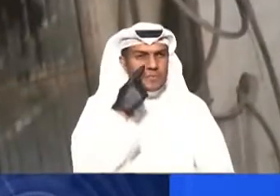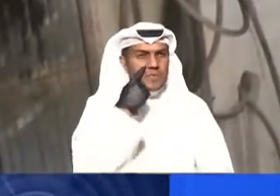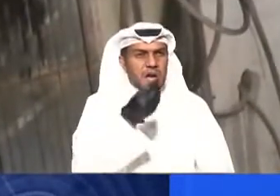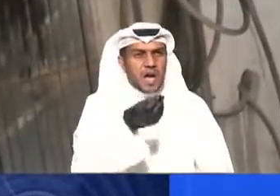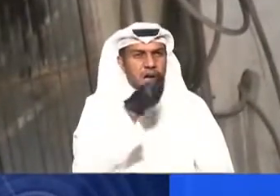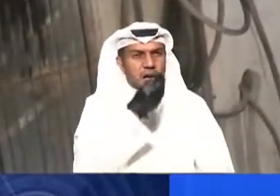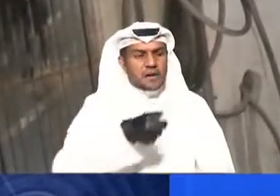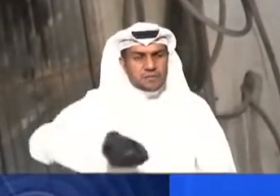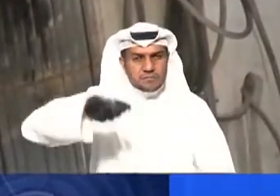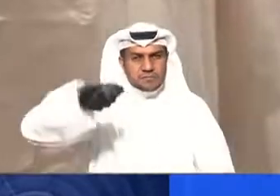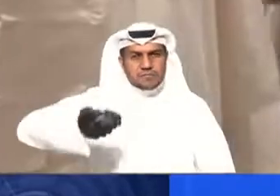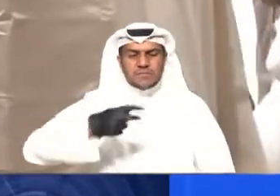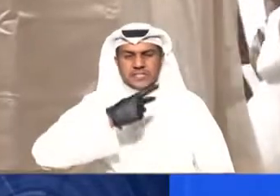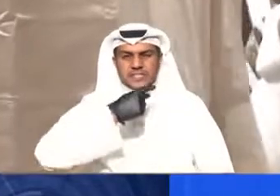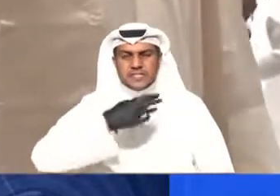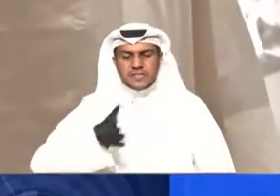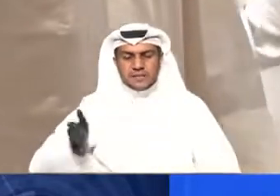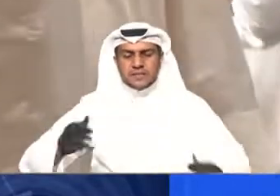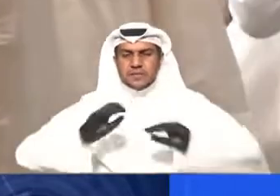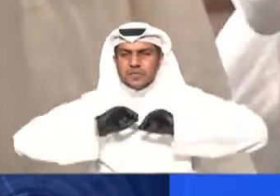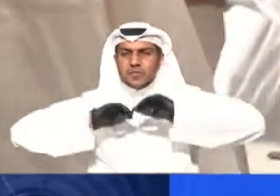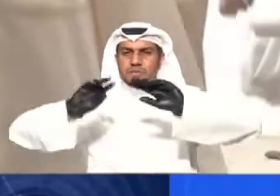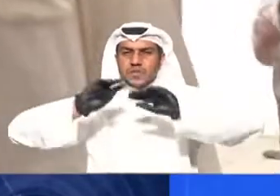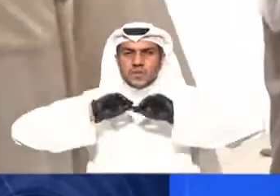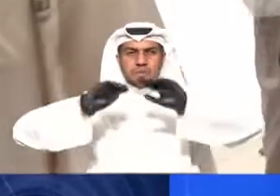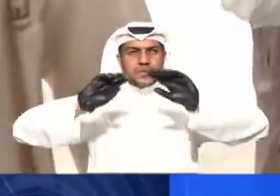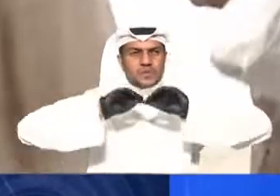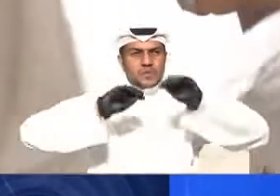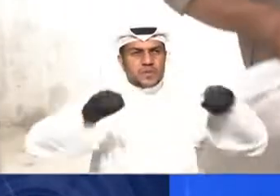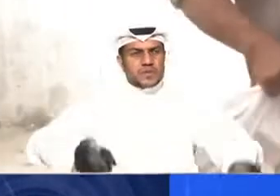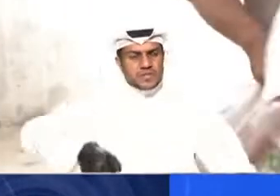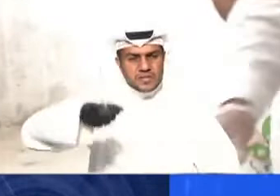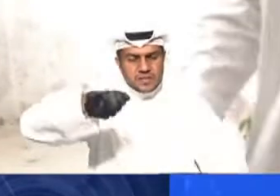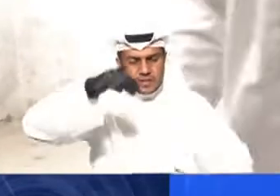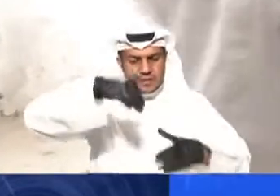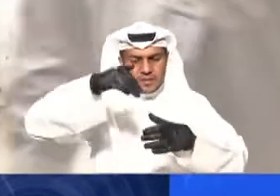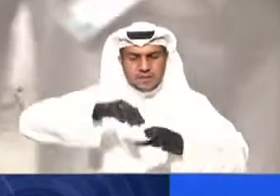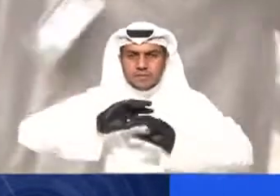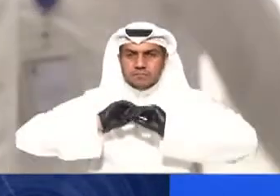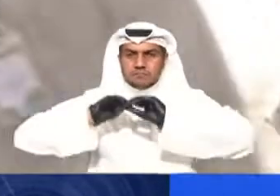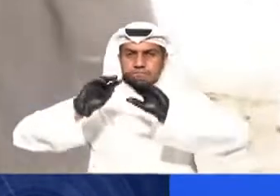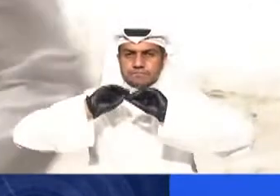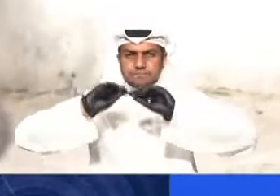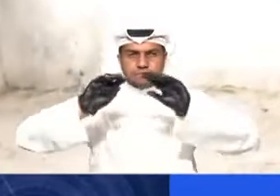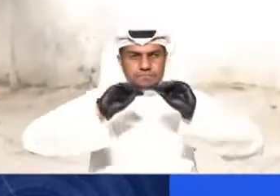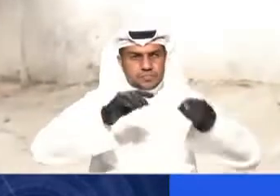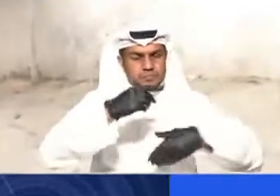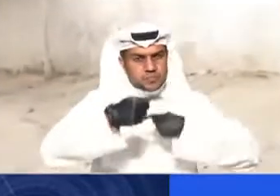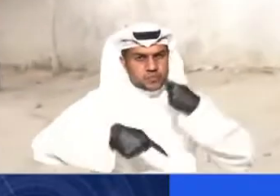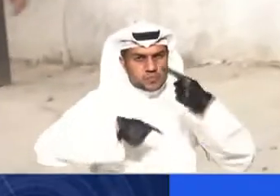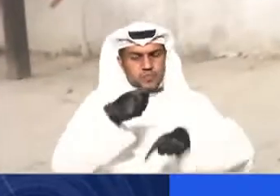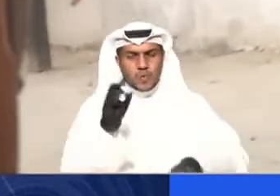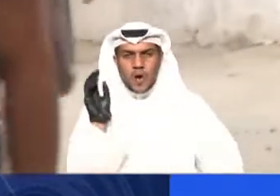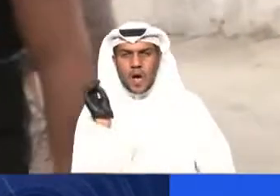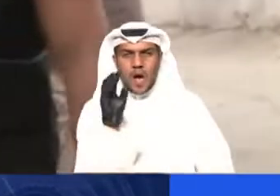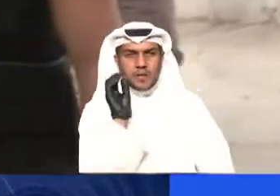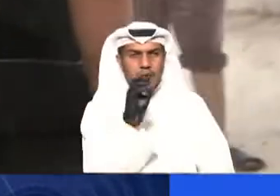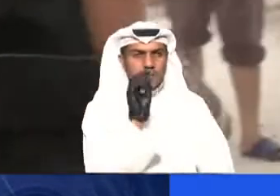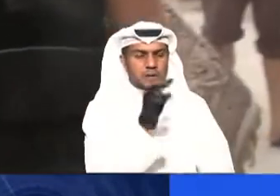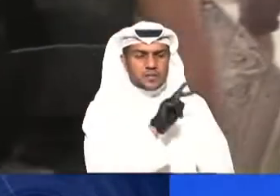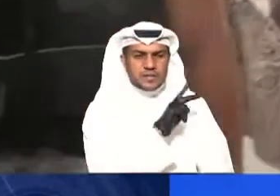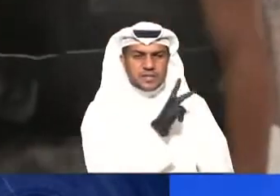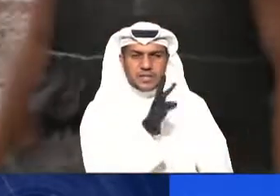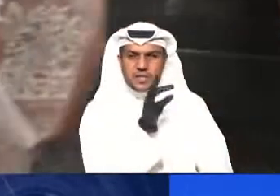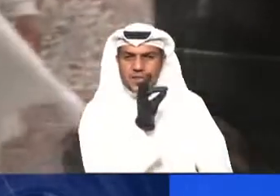أولى خطواته إنه سيواجه التعب والمشقة، فالدرب ليس سهلا لكن الغاية أجمل. جمعية